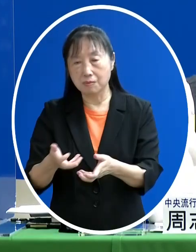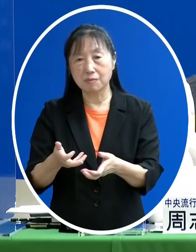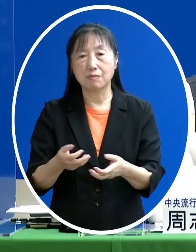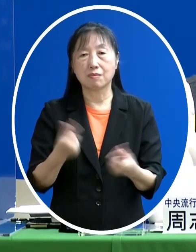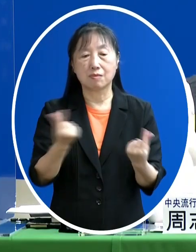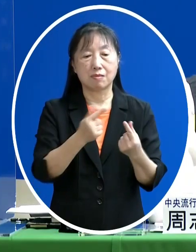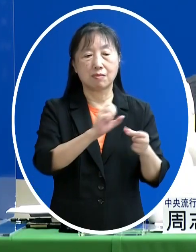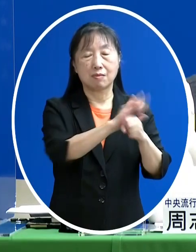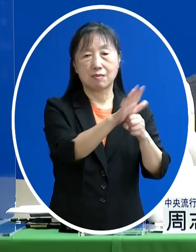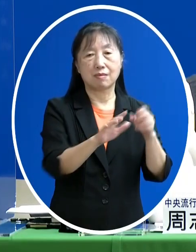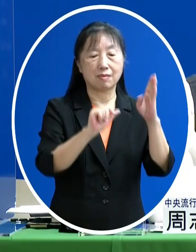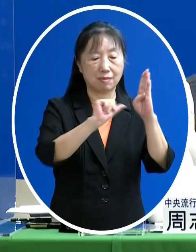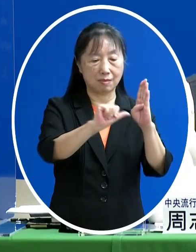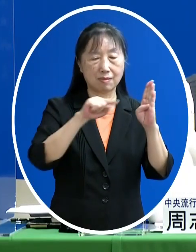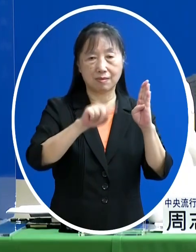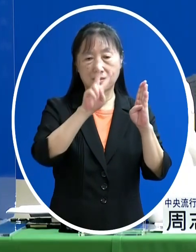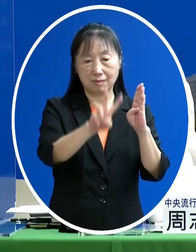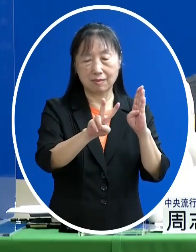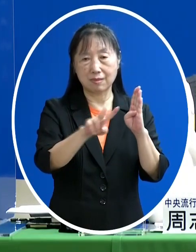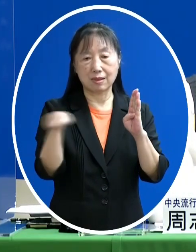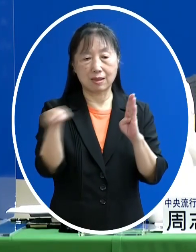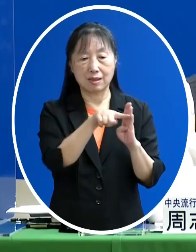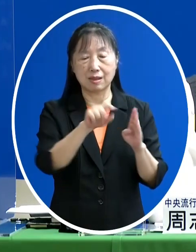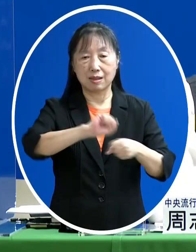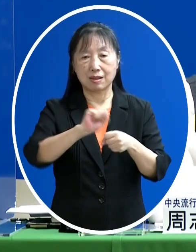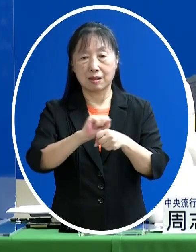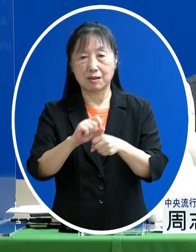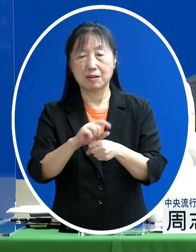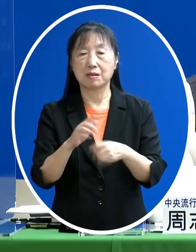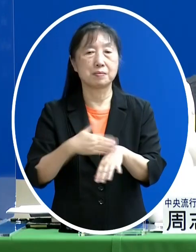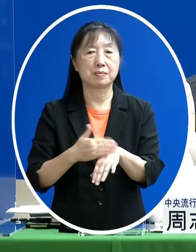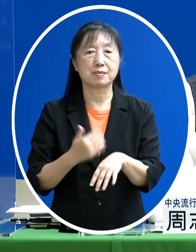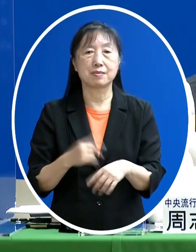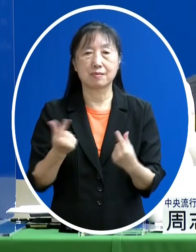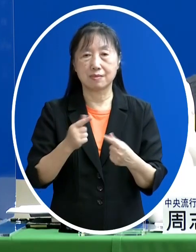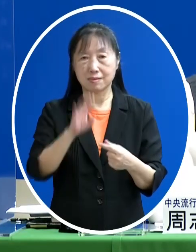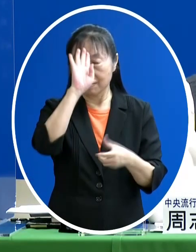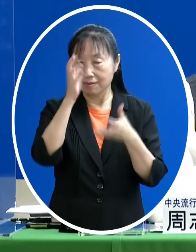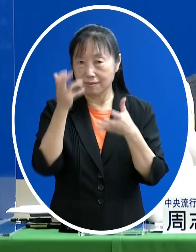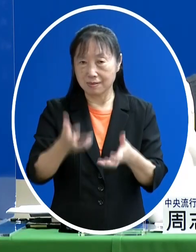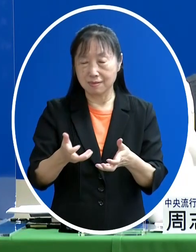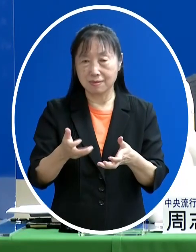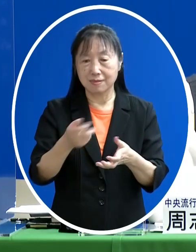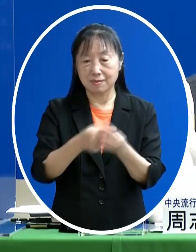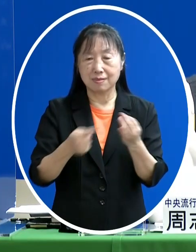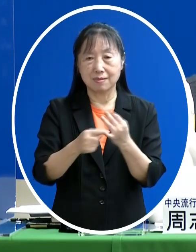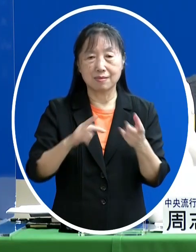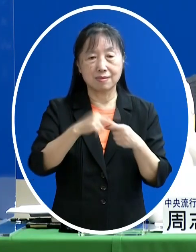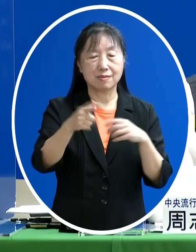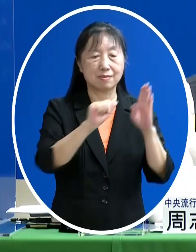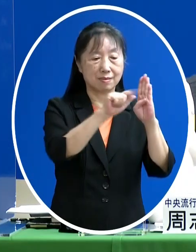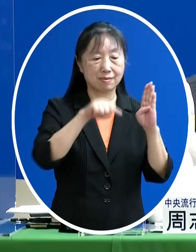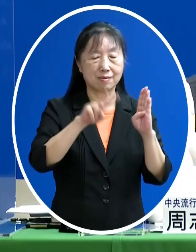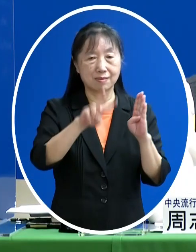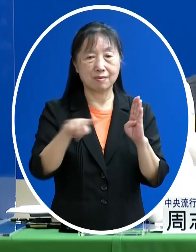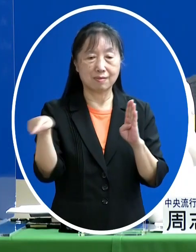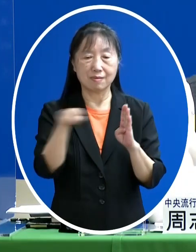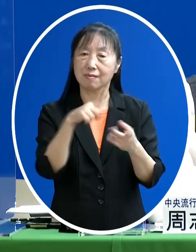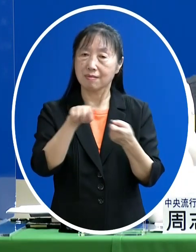Omicron BA.2 有在增加的一个状况哈。所以目前来讲，这个重症率预估可能跟 BA.2是差不多